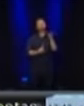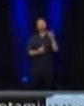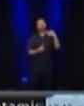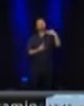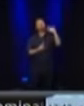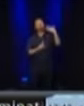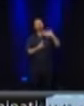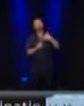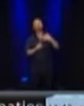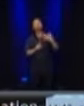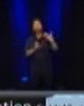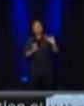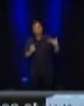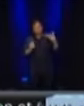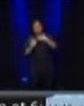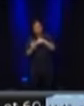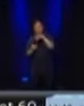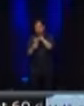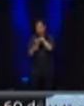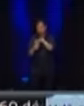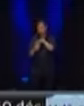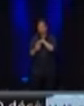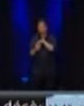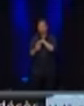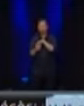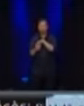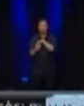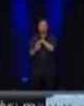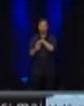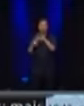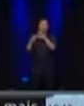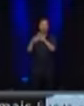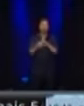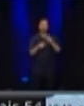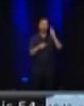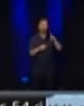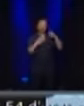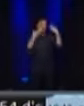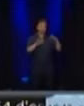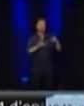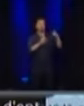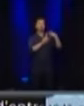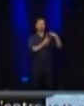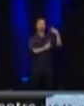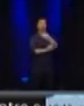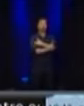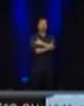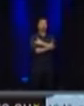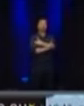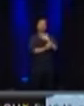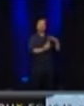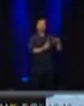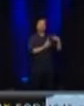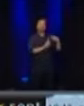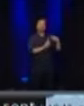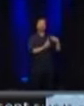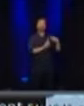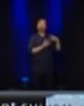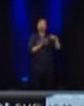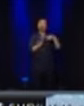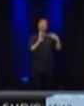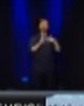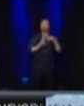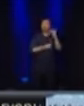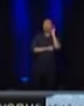un éventuel tirage, ça va être lié à la vaccination de deux doses. Ça veut dire qu'on va être là